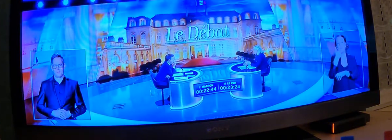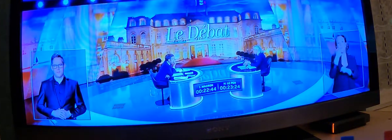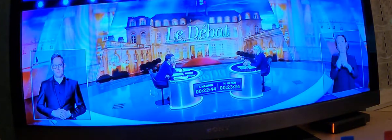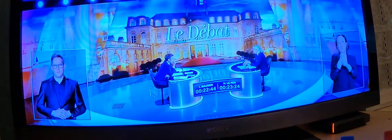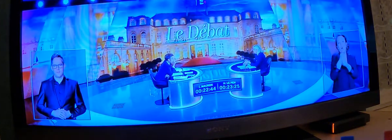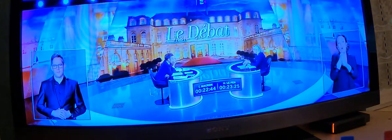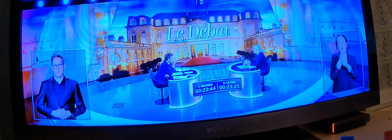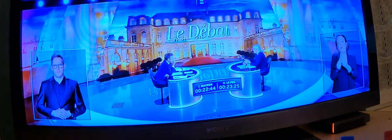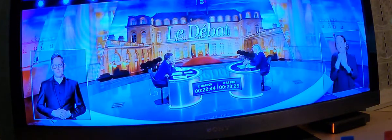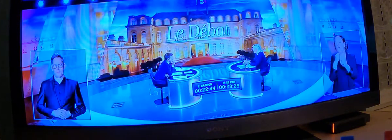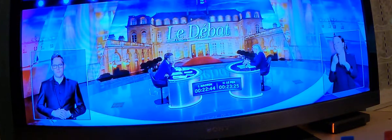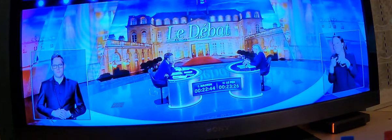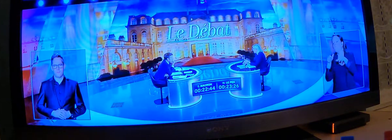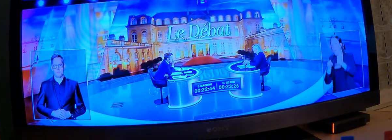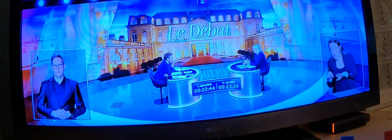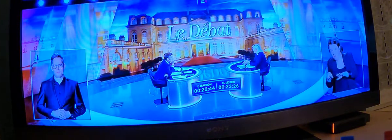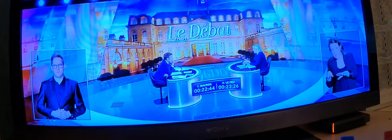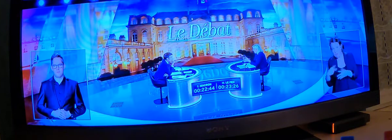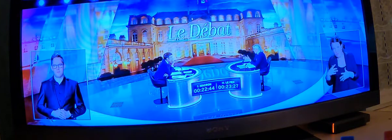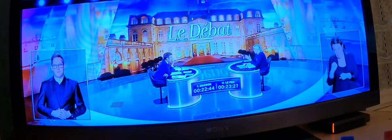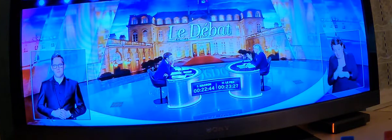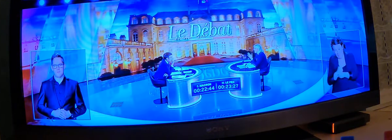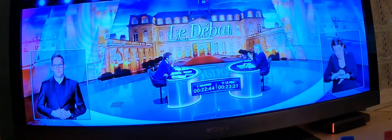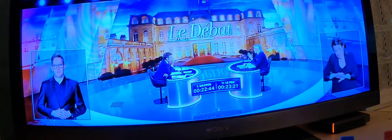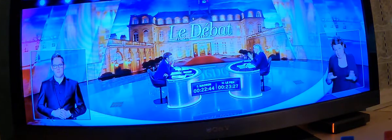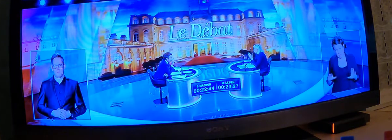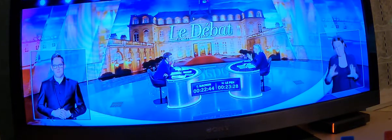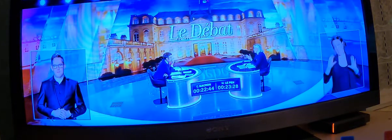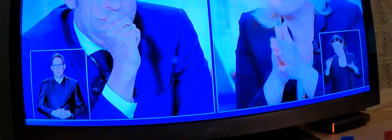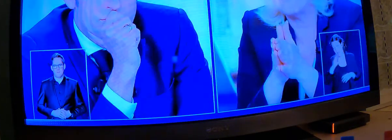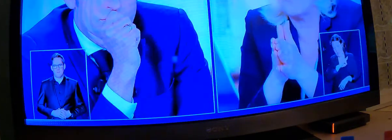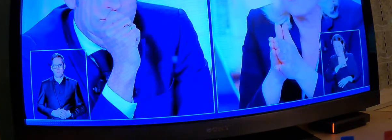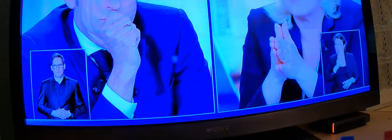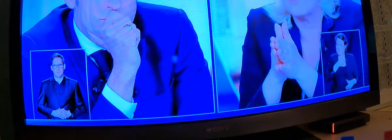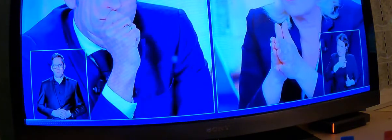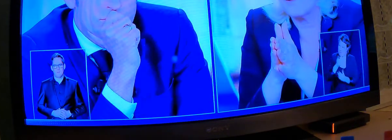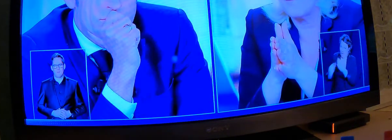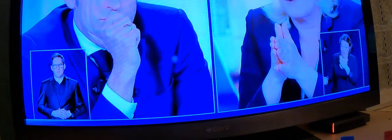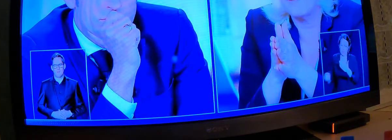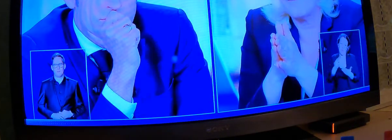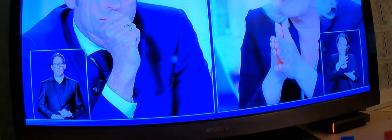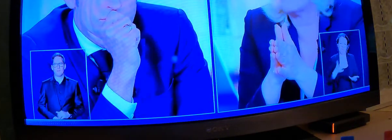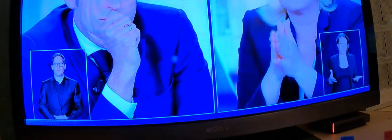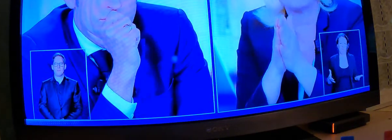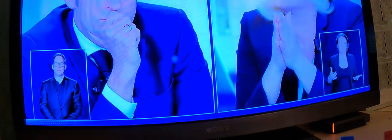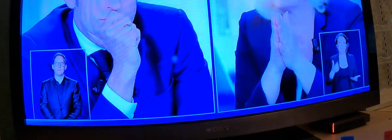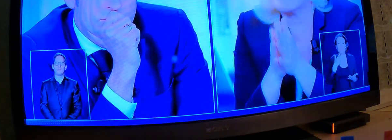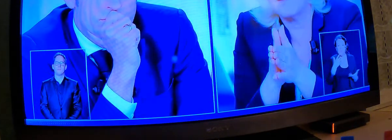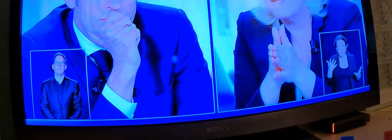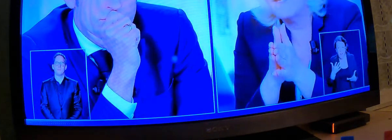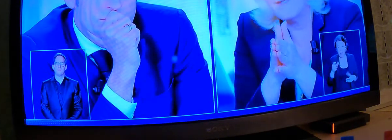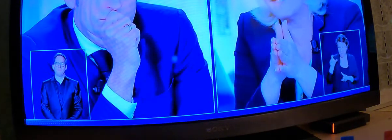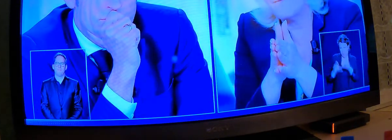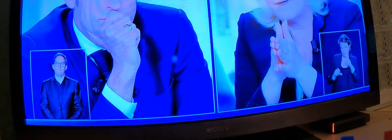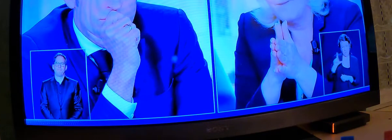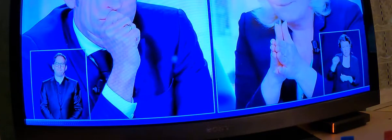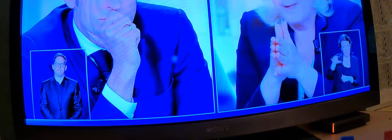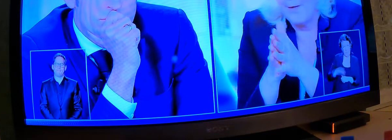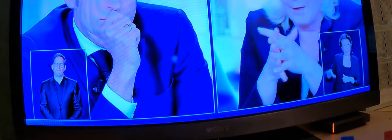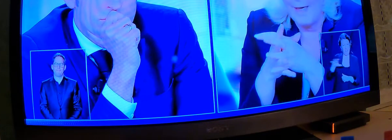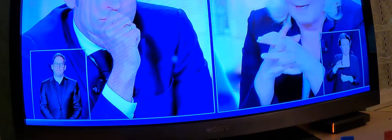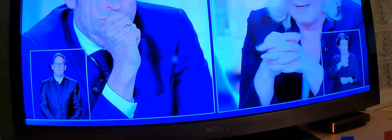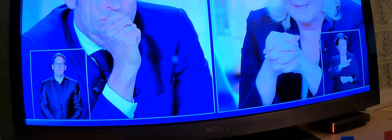être en inactivité au moment où ils prennent leur retraite. Envisager que plus personne ne puisse avoir une retraite pleine, car plus personne